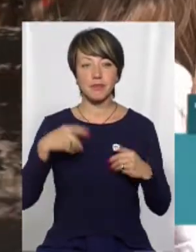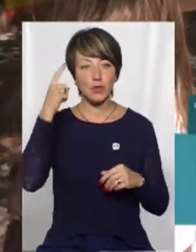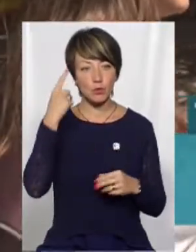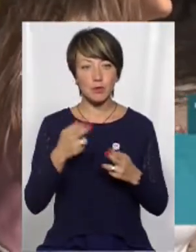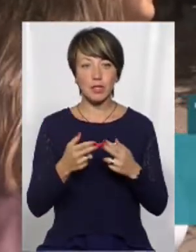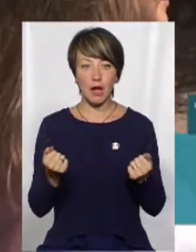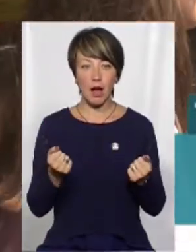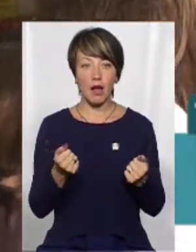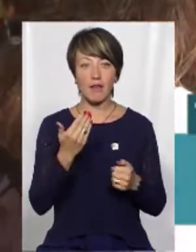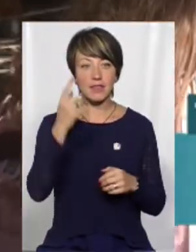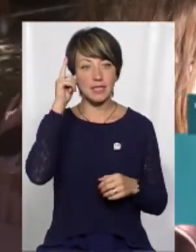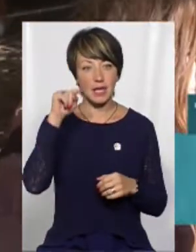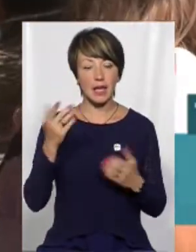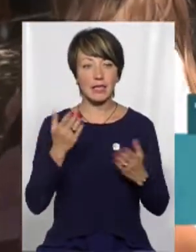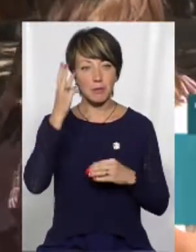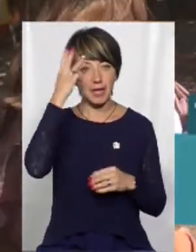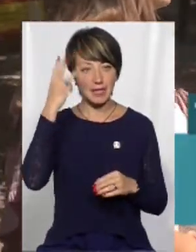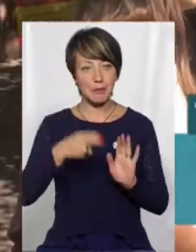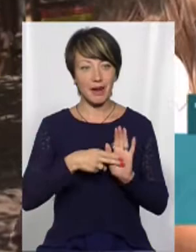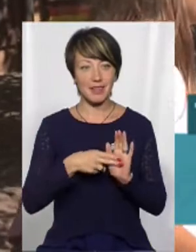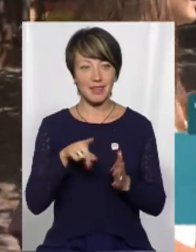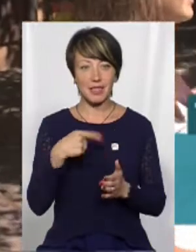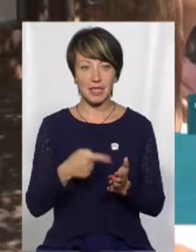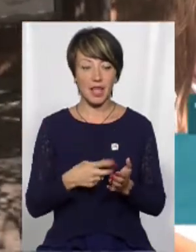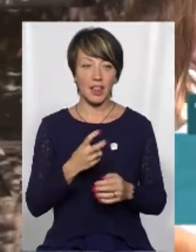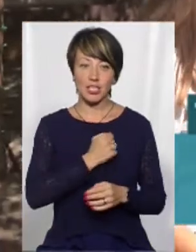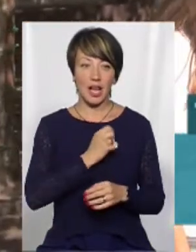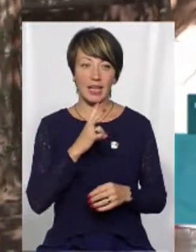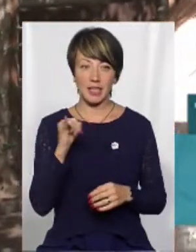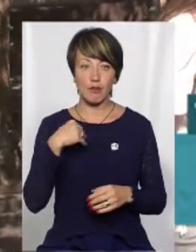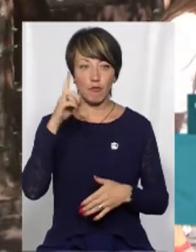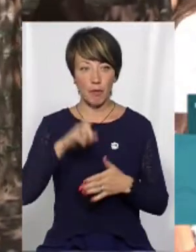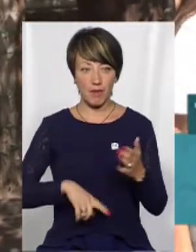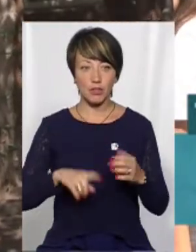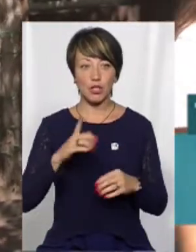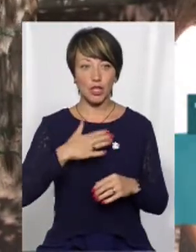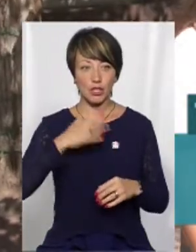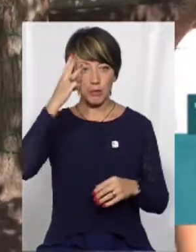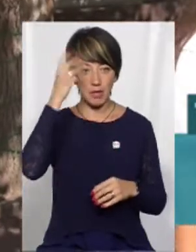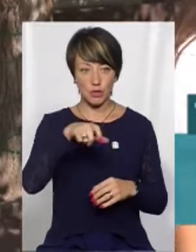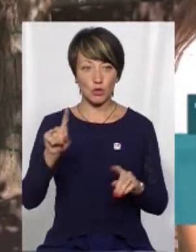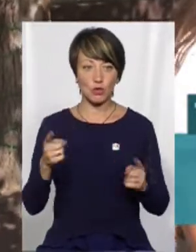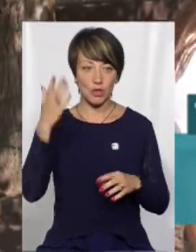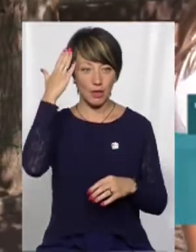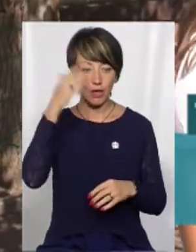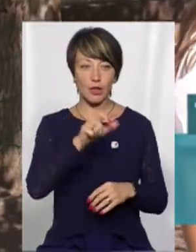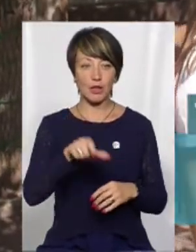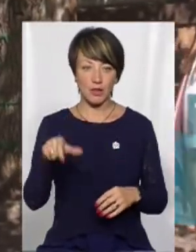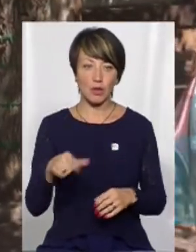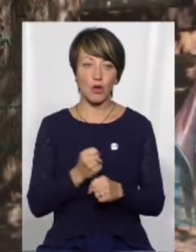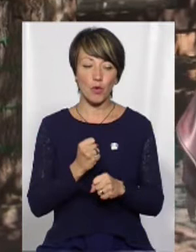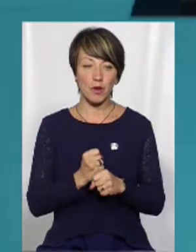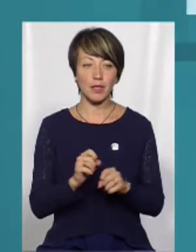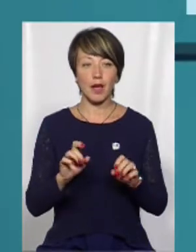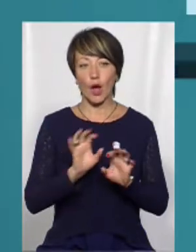так. Модно, але знаєте якісь хмельницькі бренди? На жаль, ні, але я впевнена в тому, що наші хмельничани дуже талановиті люди і вони роблять